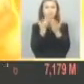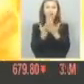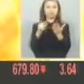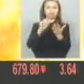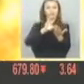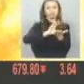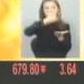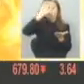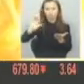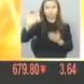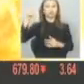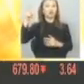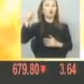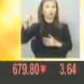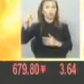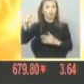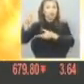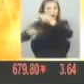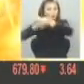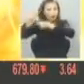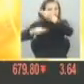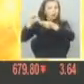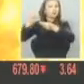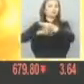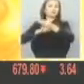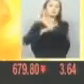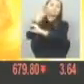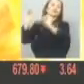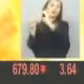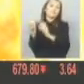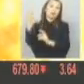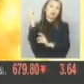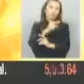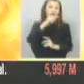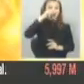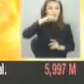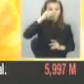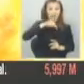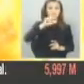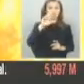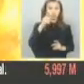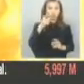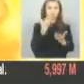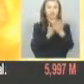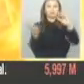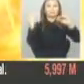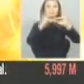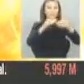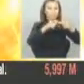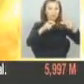นในทองคำซึ่งถือว่าเป็นตลาดที่ปลอดภัยค่ะราคาทองคำในบ้านเราปรับตัวเพิ่มขึ้นไปนะคะทองคำแ